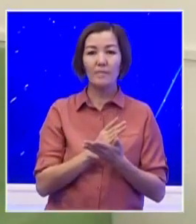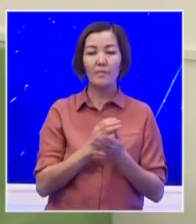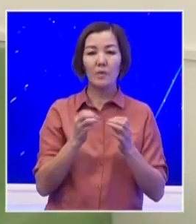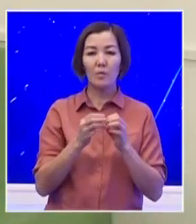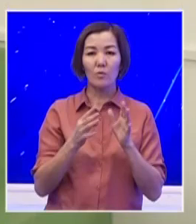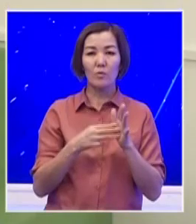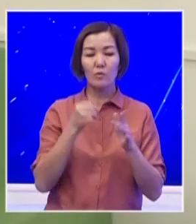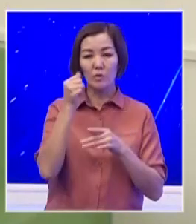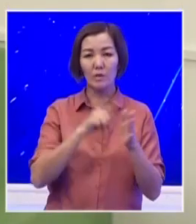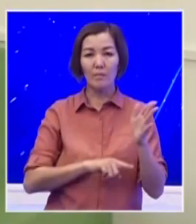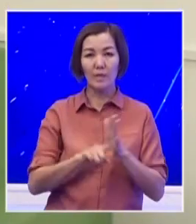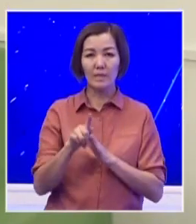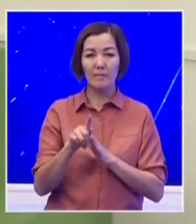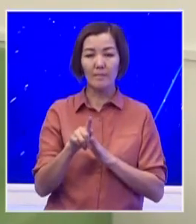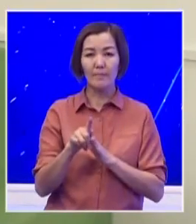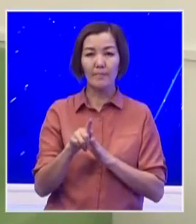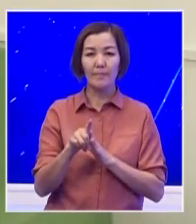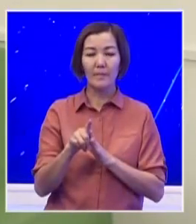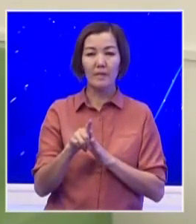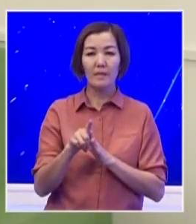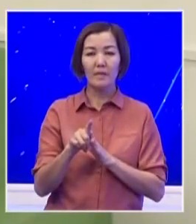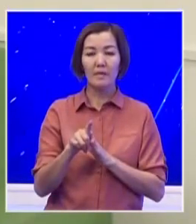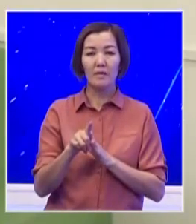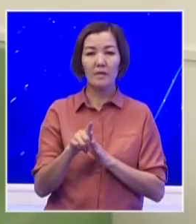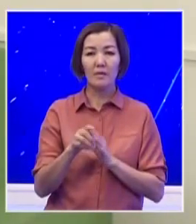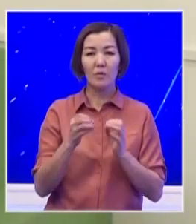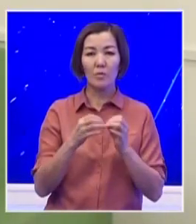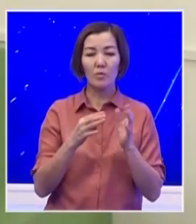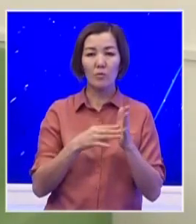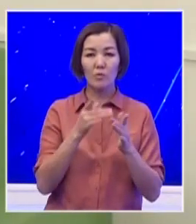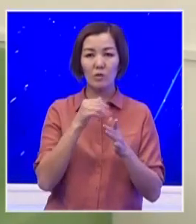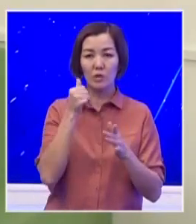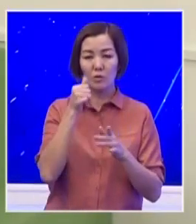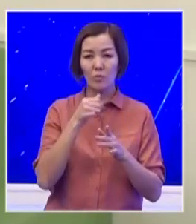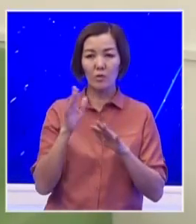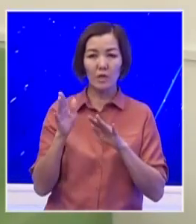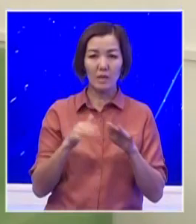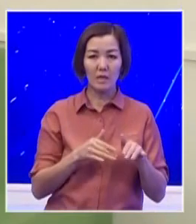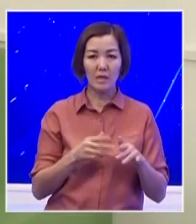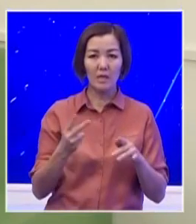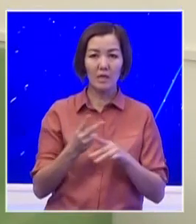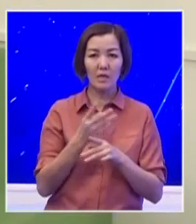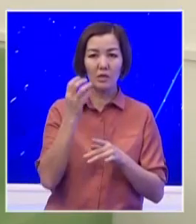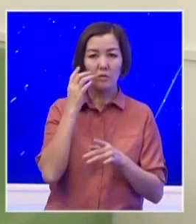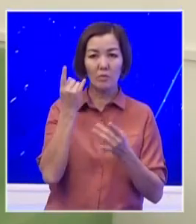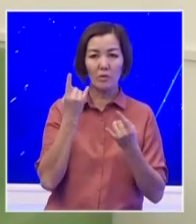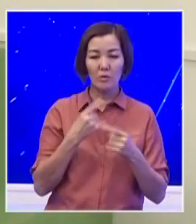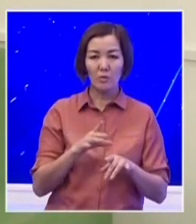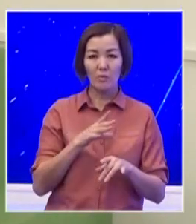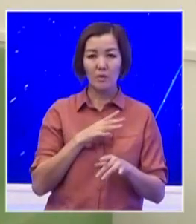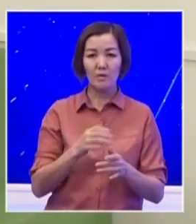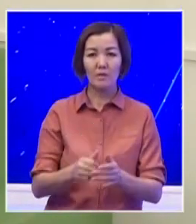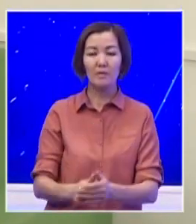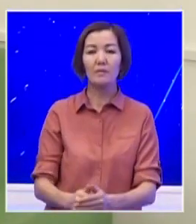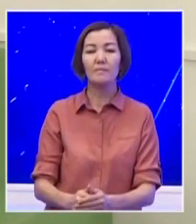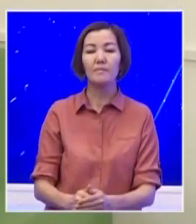19-дан бастап. Енді араға 19 жылдан кейін екінші баламды өмірге әкеліп отырмын ғой, осы бағдарлама